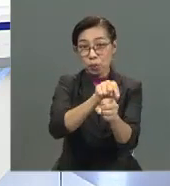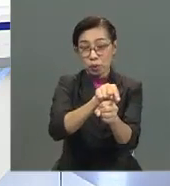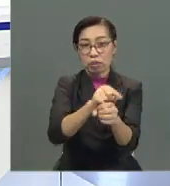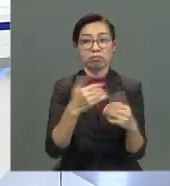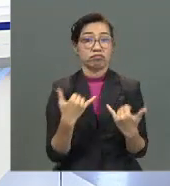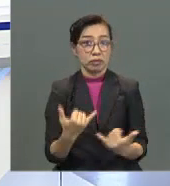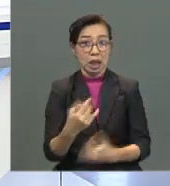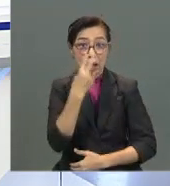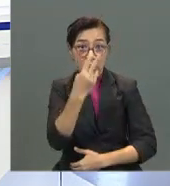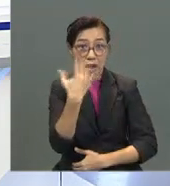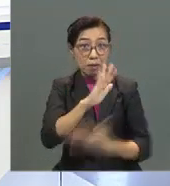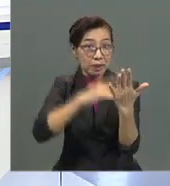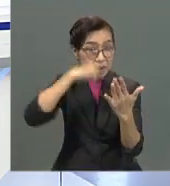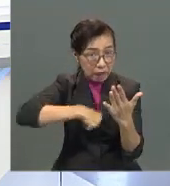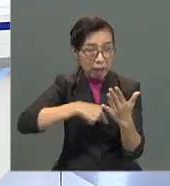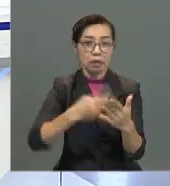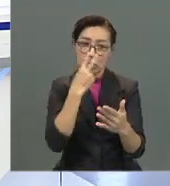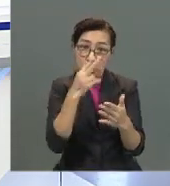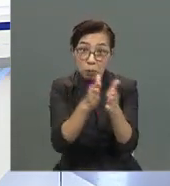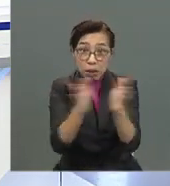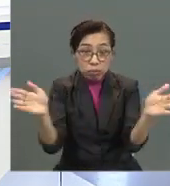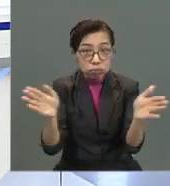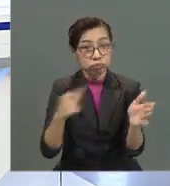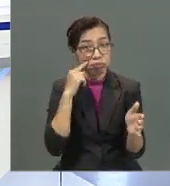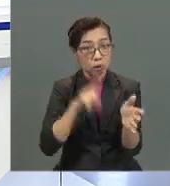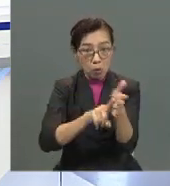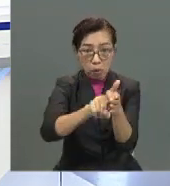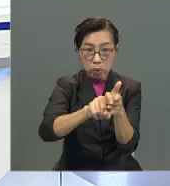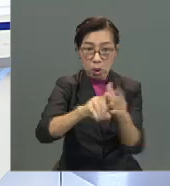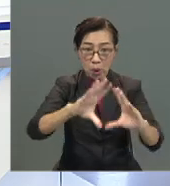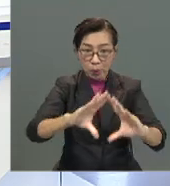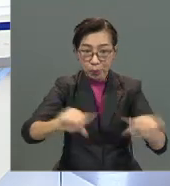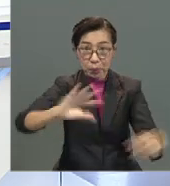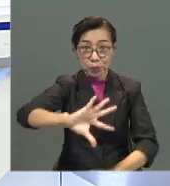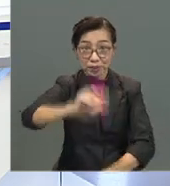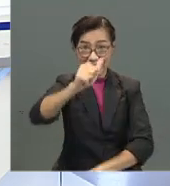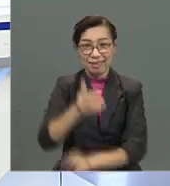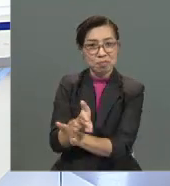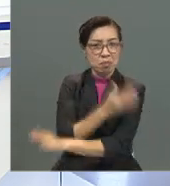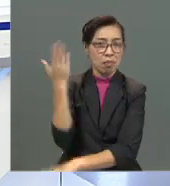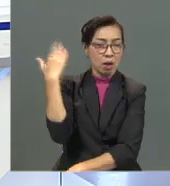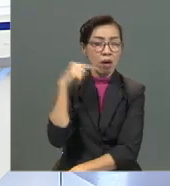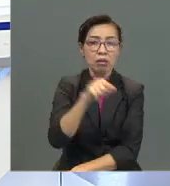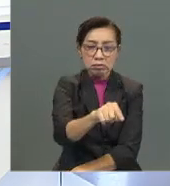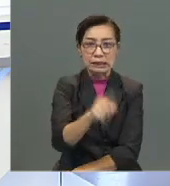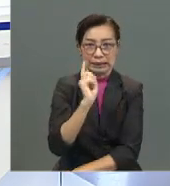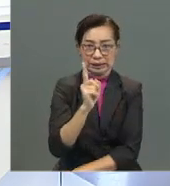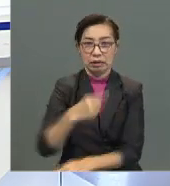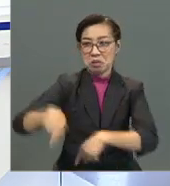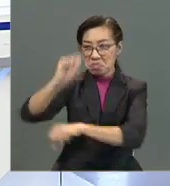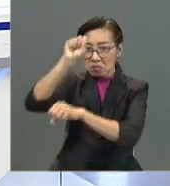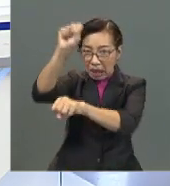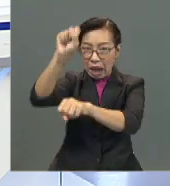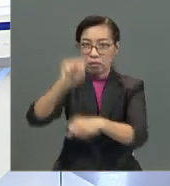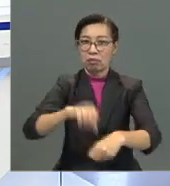เราจะเห็นได้ว่าตอนนี้เนี่ยสถานการณ์ในบ้านเราภาพรวมก็ดีขึ้นอย่างต่อเนื่องนะคะก่อนหน้านี้มีหลายพื้นที่เนี่ยเขาจะต้องมีการประกาศเป็